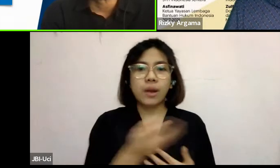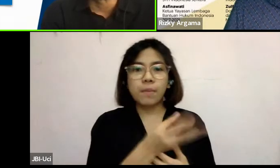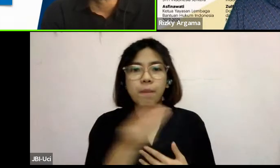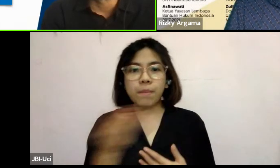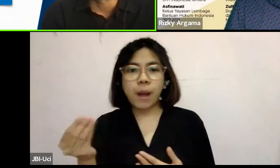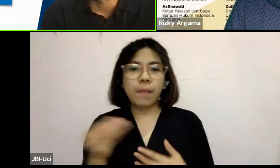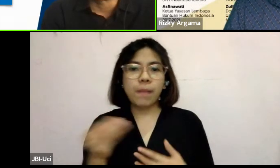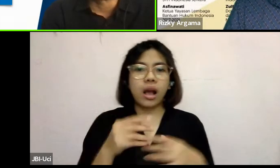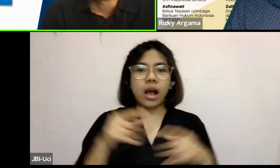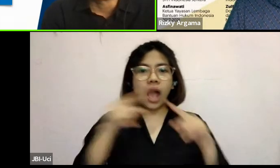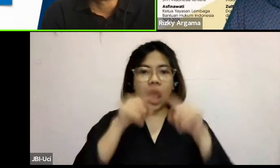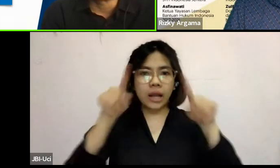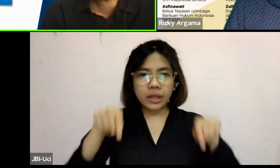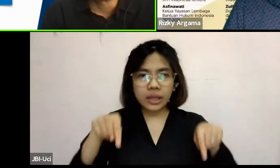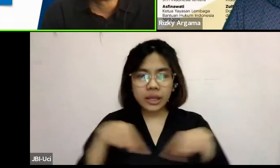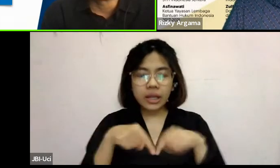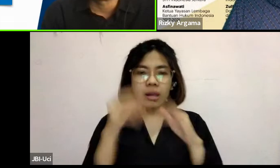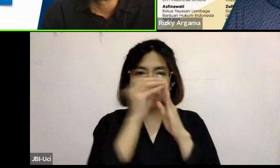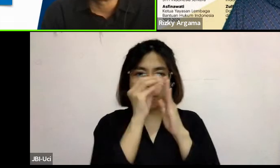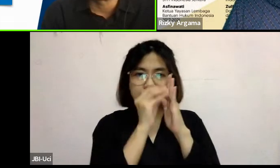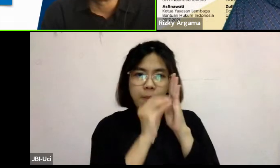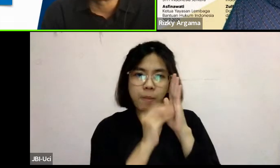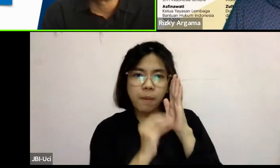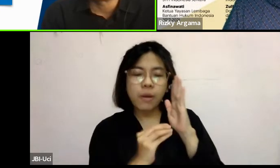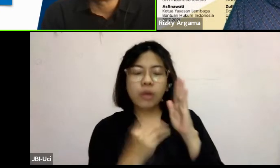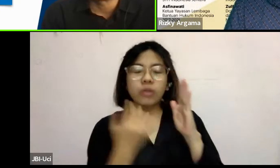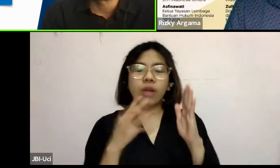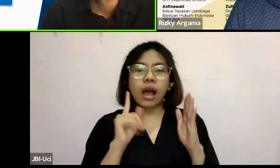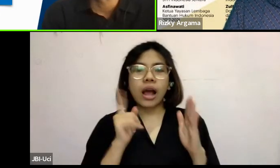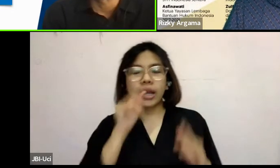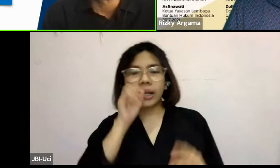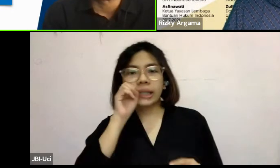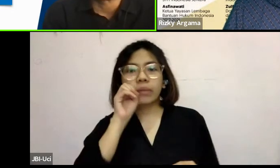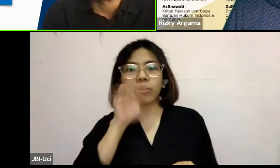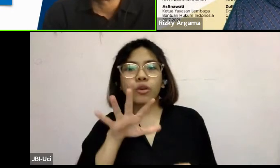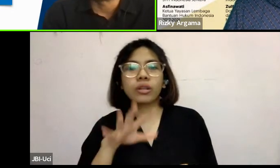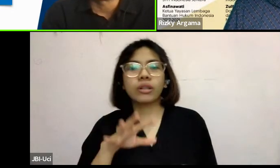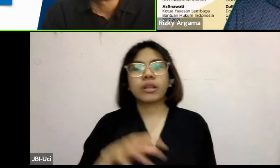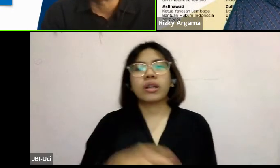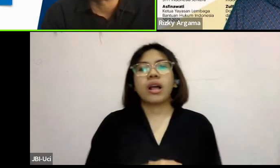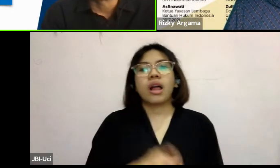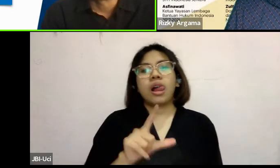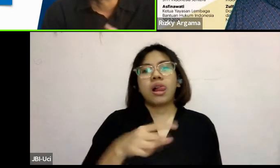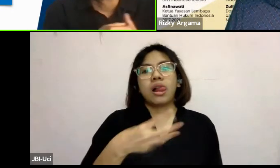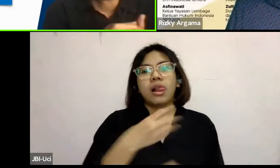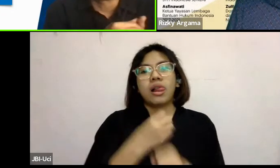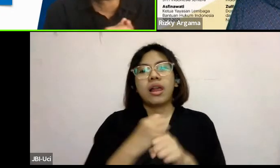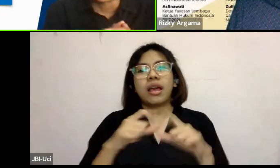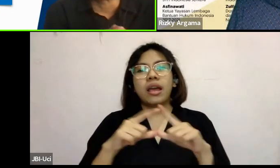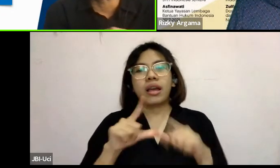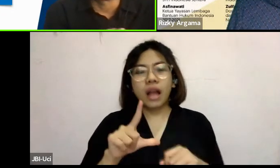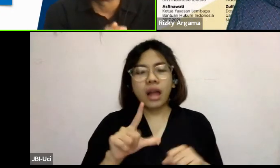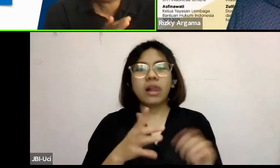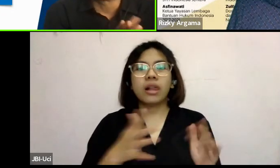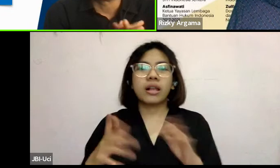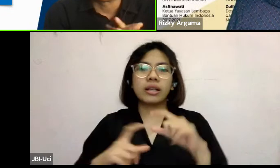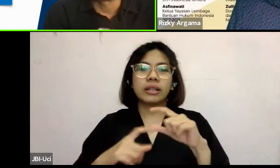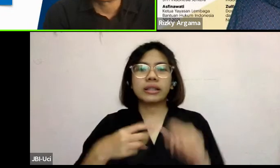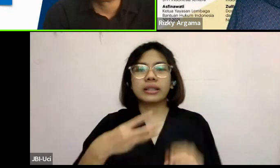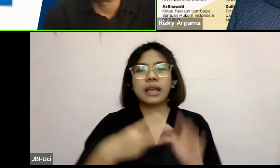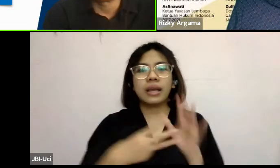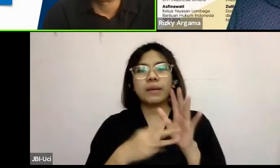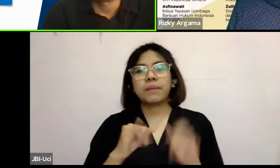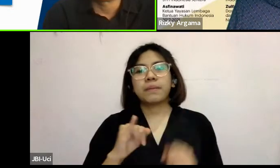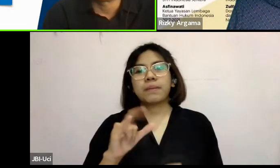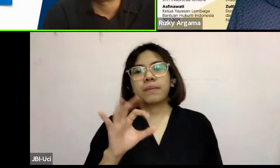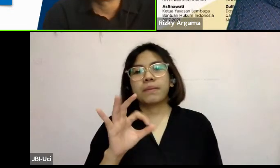sebetulnya memperkenalkan Apa yang disebut sebagai liga Champions Tiki atau melihat teks hukum